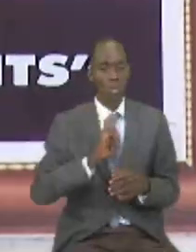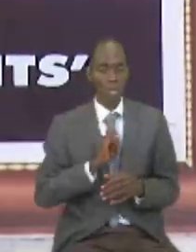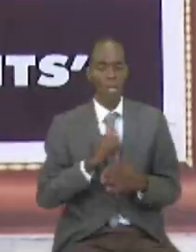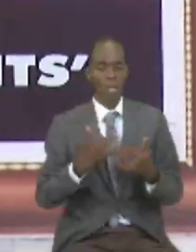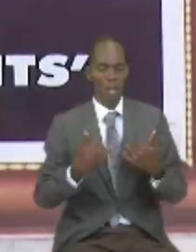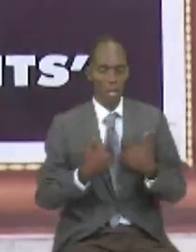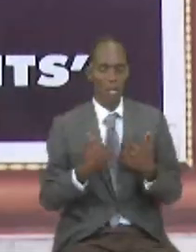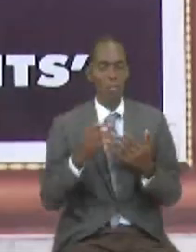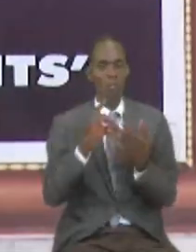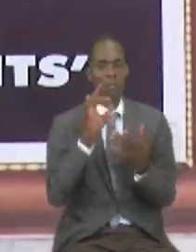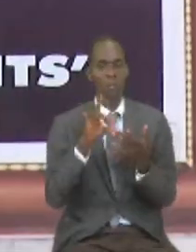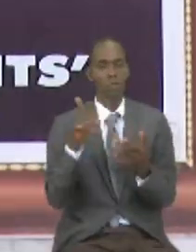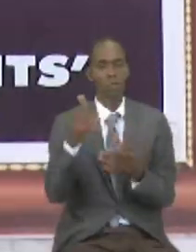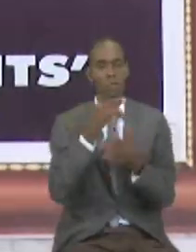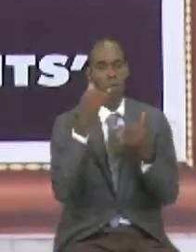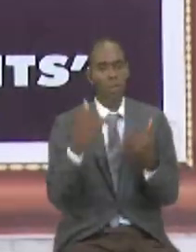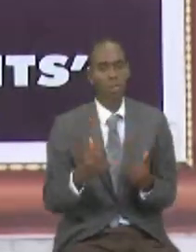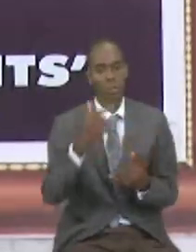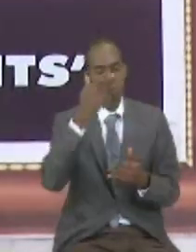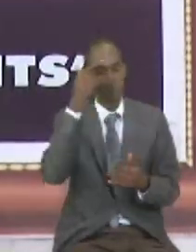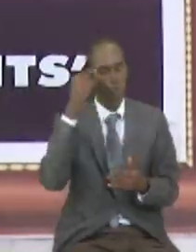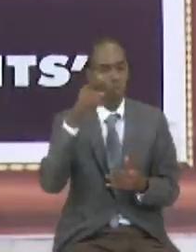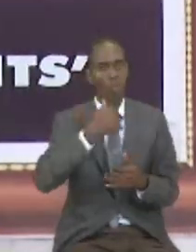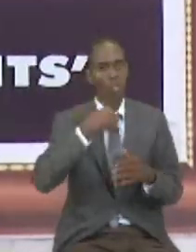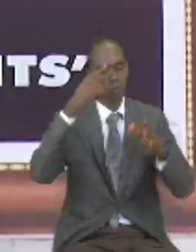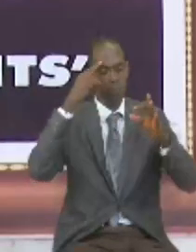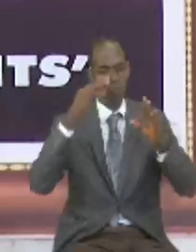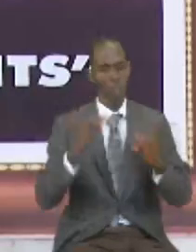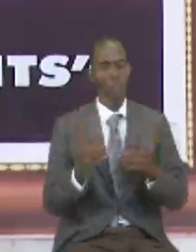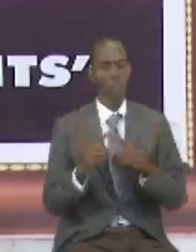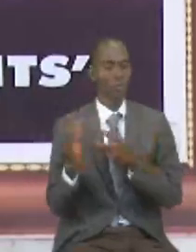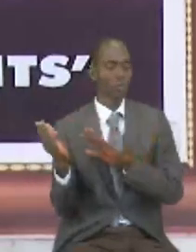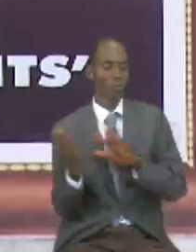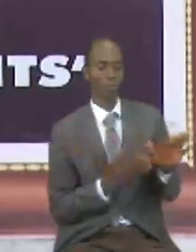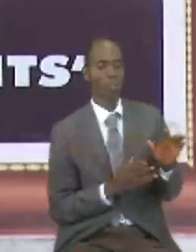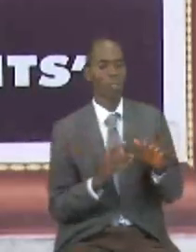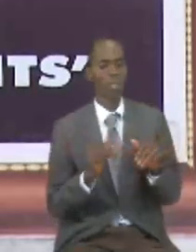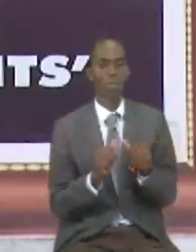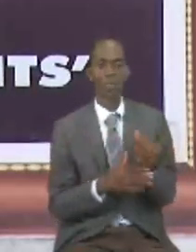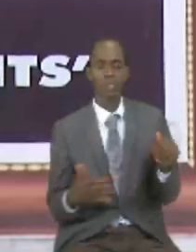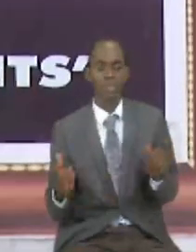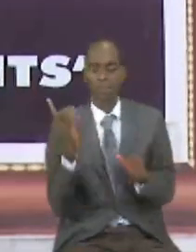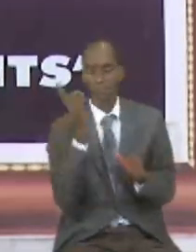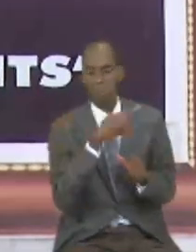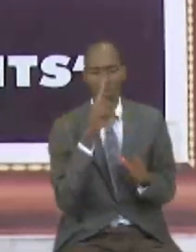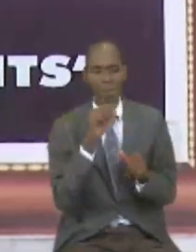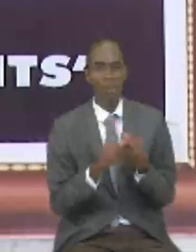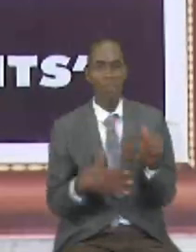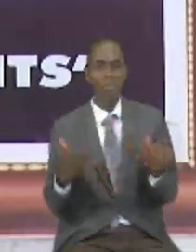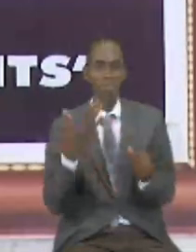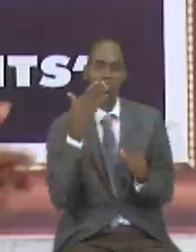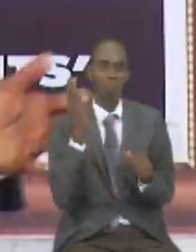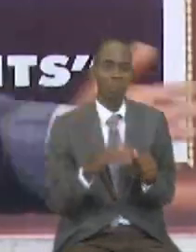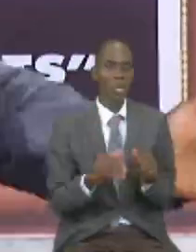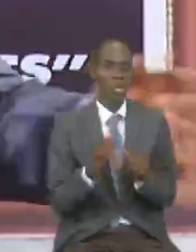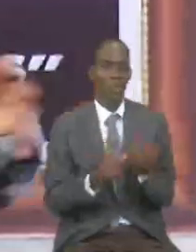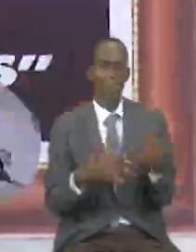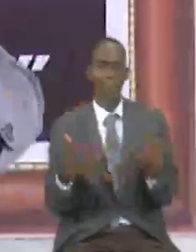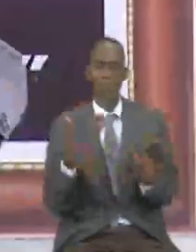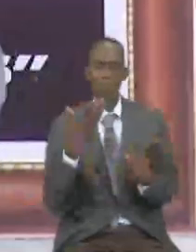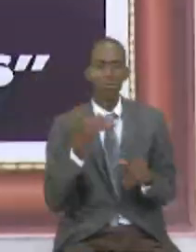choisi maintenant parce que vous avez fait le choix d'abandonner tout ce qui est faux, tout ce qui est mauvais, tout ce qui est sale, tout ce